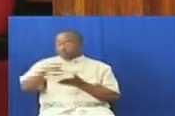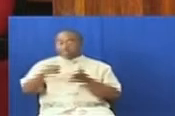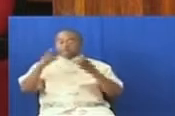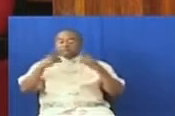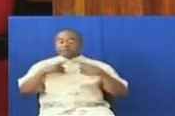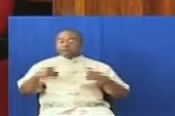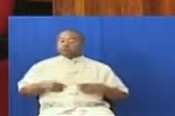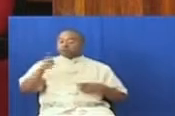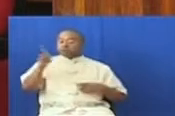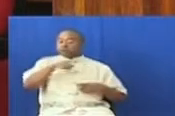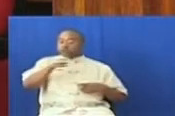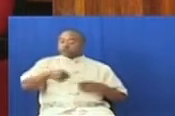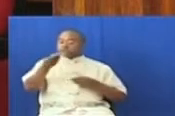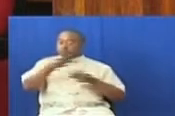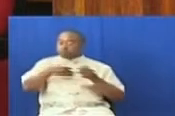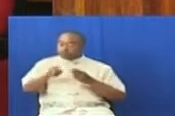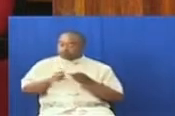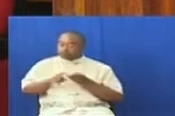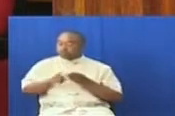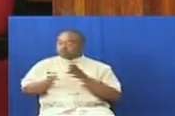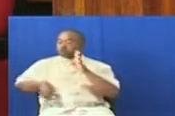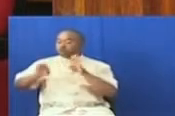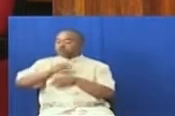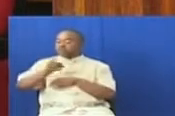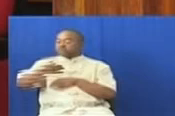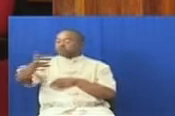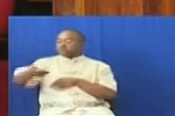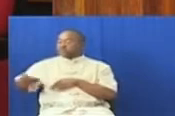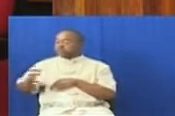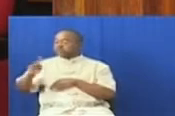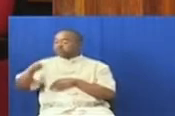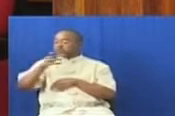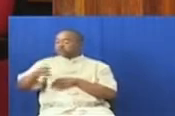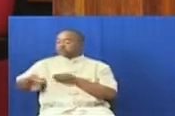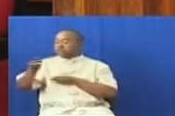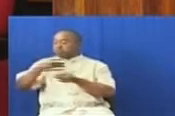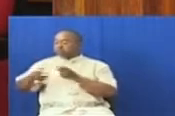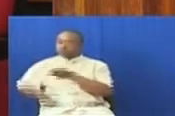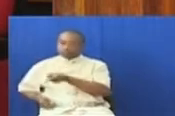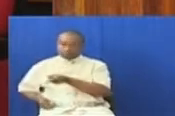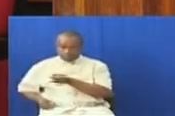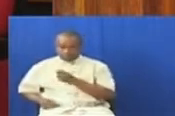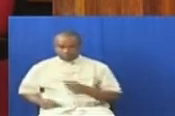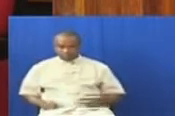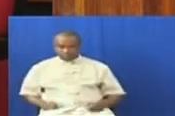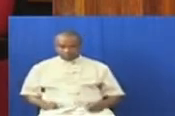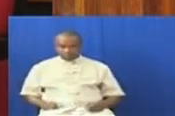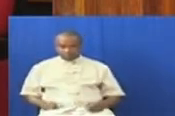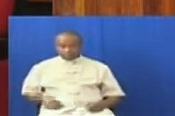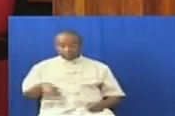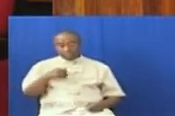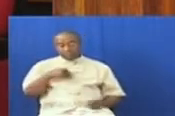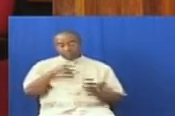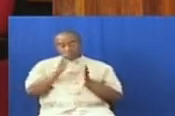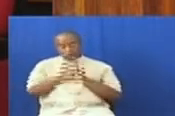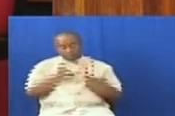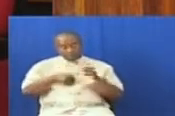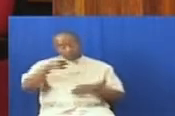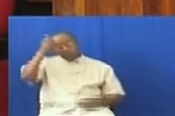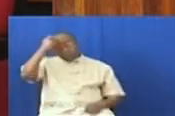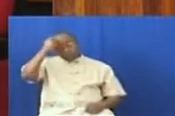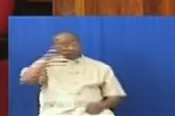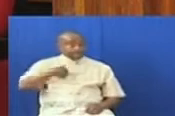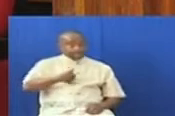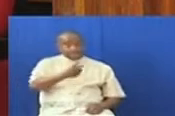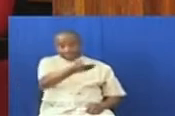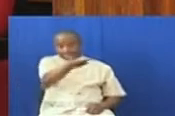watapata posho, wala wale wenye vitu wa vitongoji na vijiji hawatapata posho. Niwakumbushe wenzangu wa bunge,